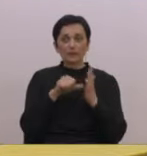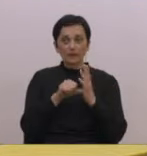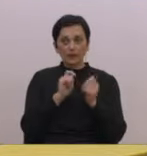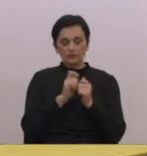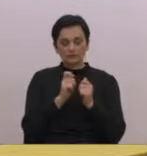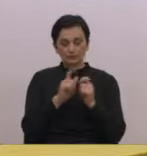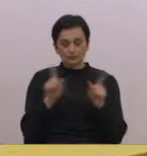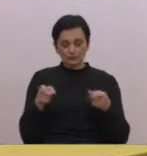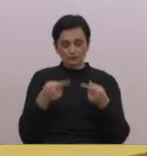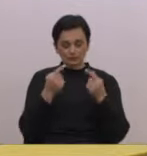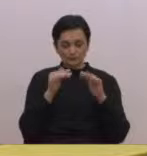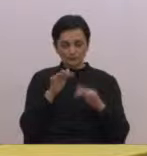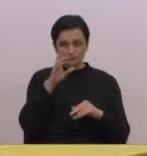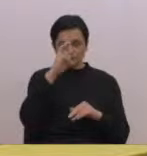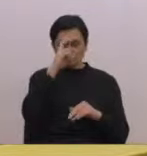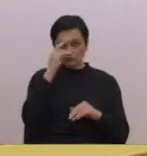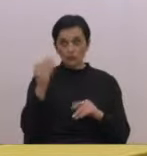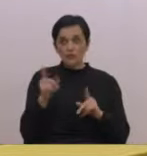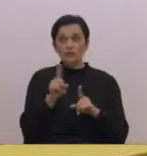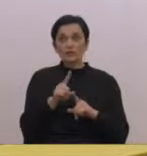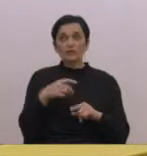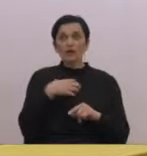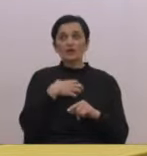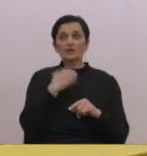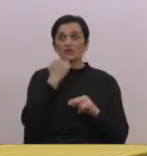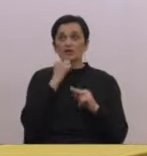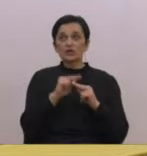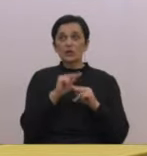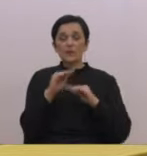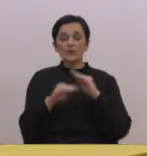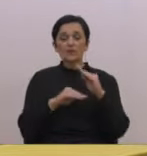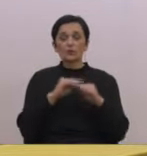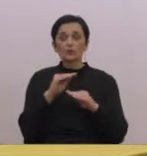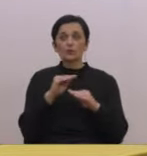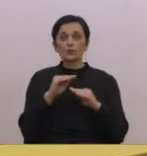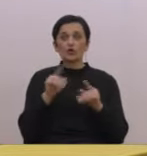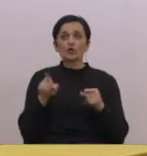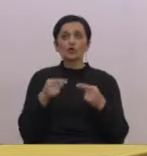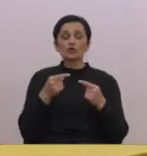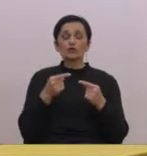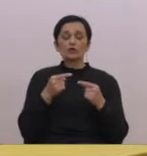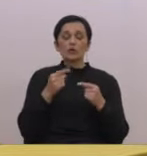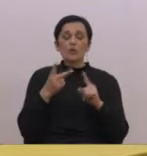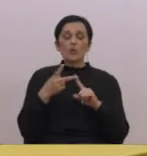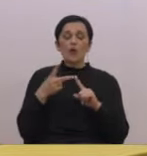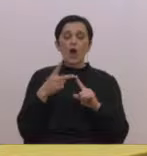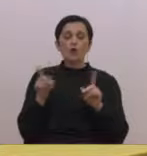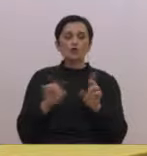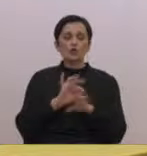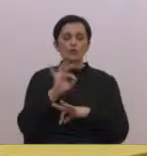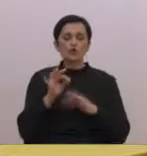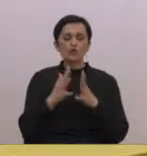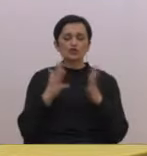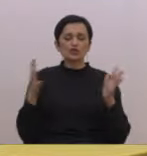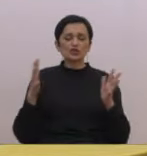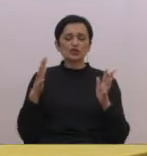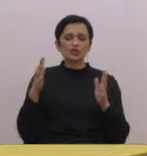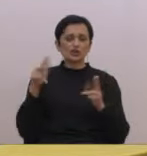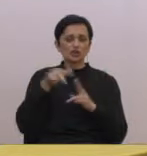განხორციელება უწევს სახელმწიფოს და ასევე მნიშვნელოვანი ინფრასტრუქტურული ინვესტიციები მეორე პროექტში, საკმაოდ დიდი ტვირთია, ამიტომ